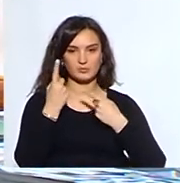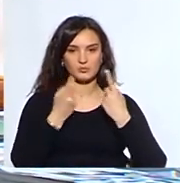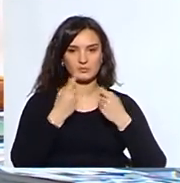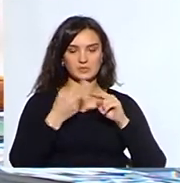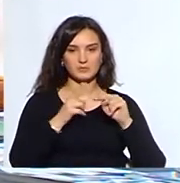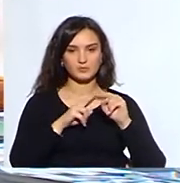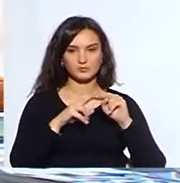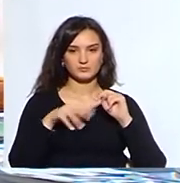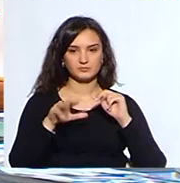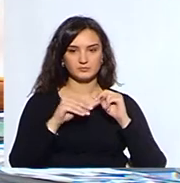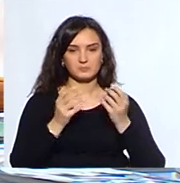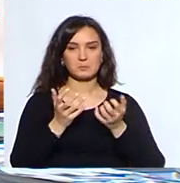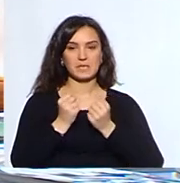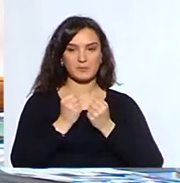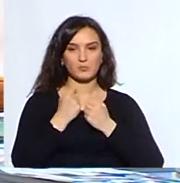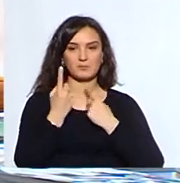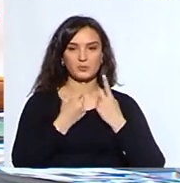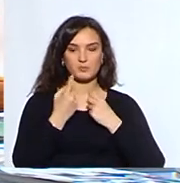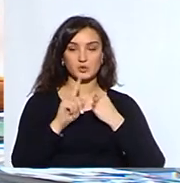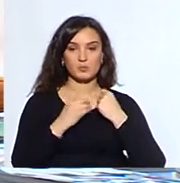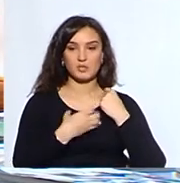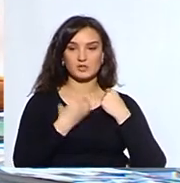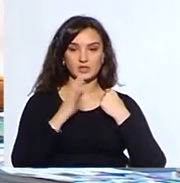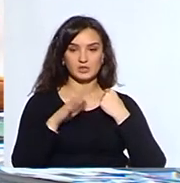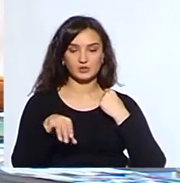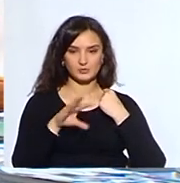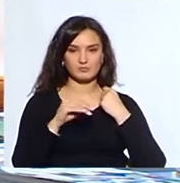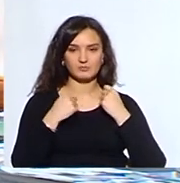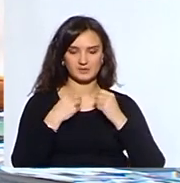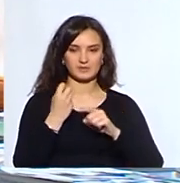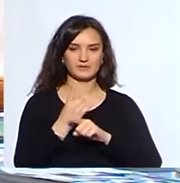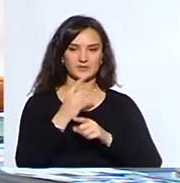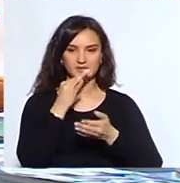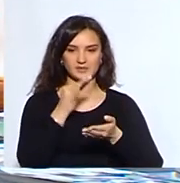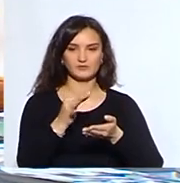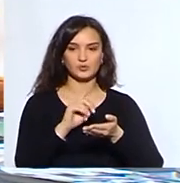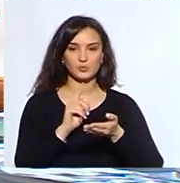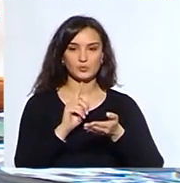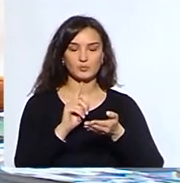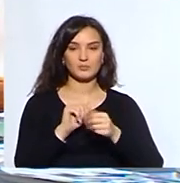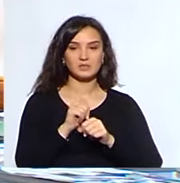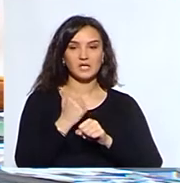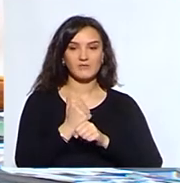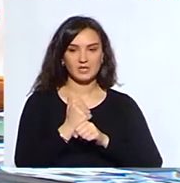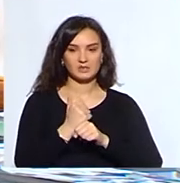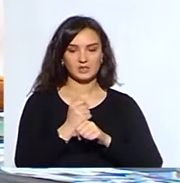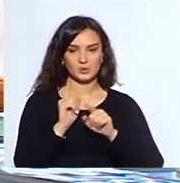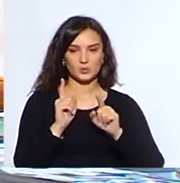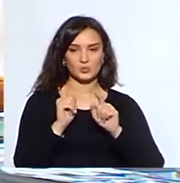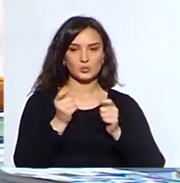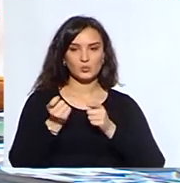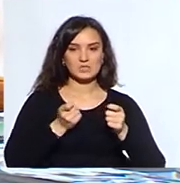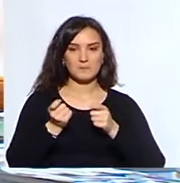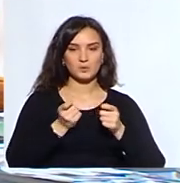ინფორმაციები. Ამიტომ მიღებულმა ინფორმაციამ რომ არ შეგაშინოთ, მე კიდევ ერთხელ მინდა გითხრათ, რომ თავარი